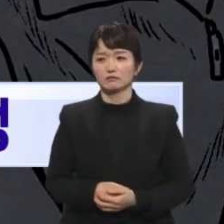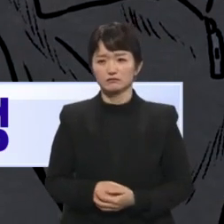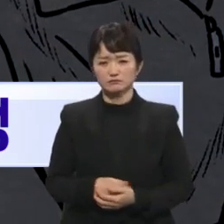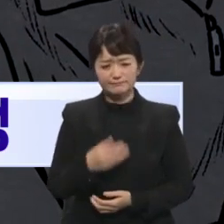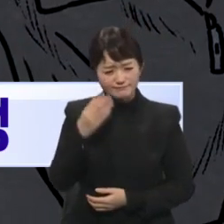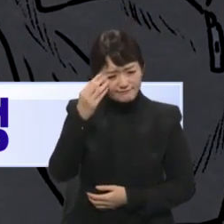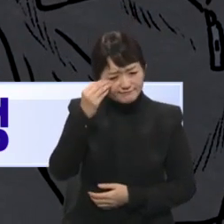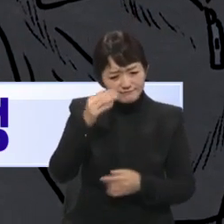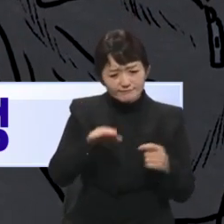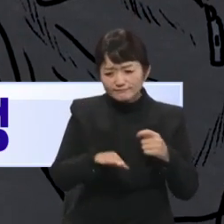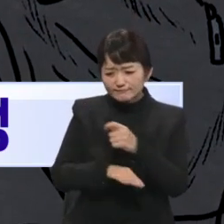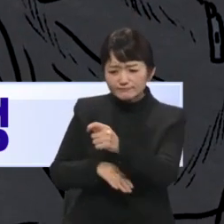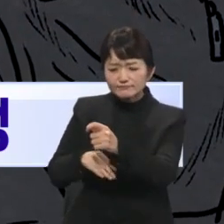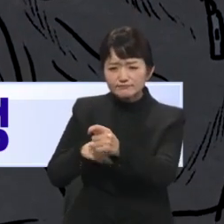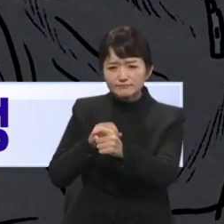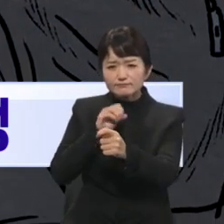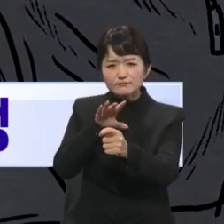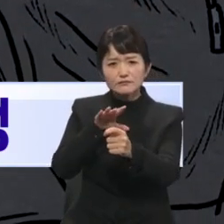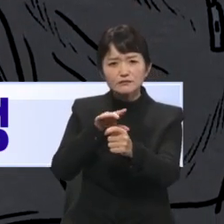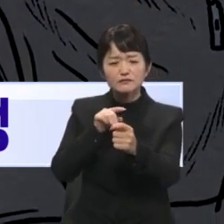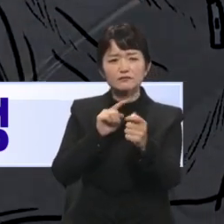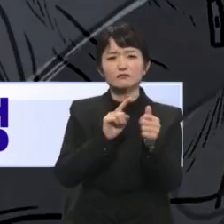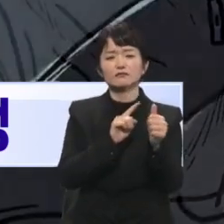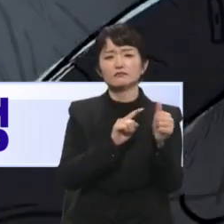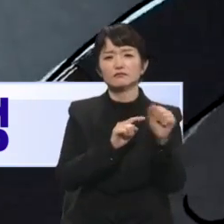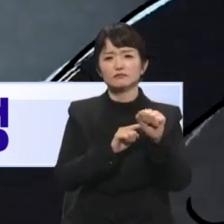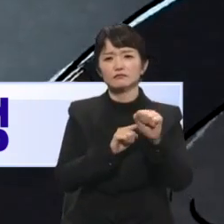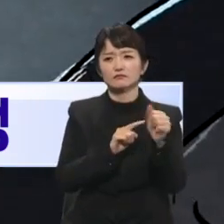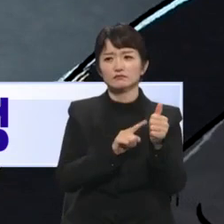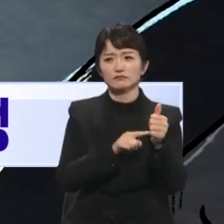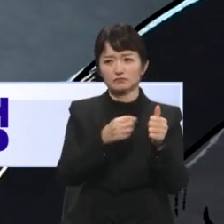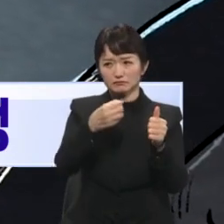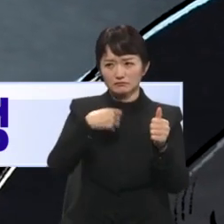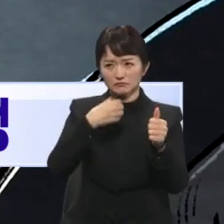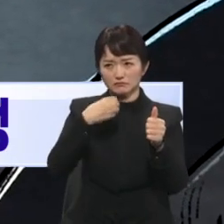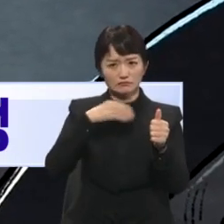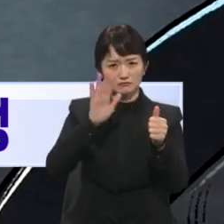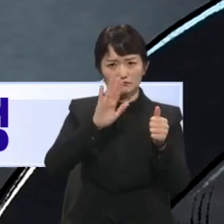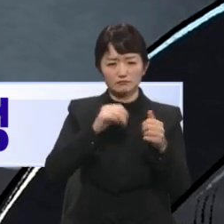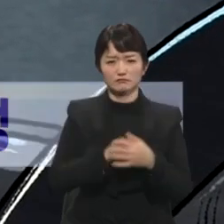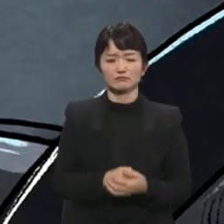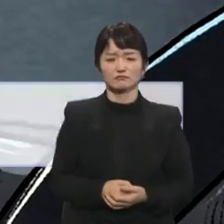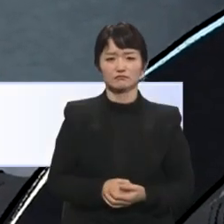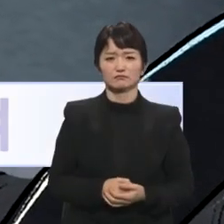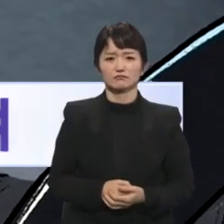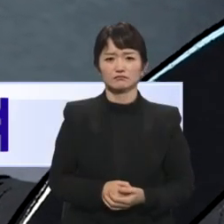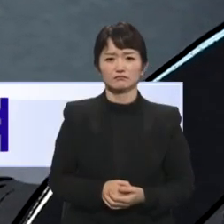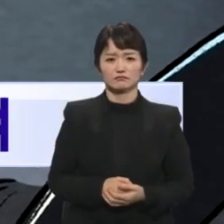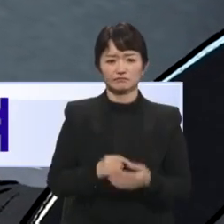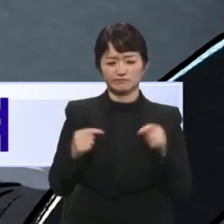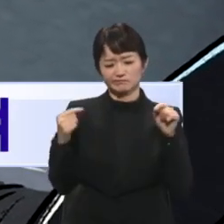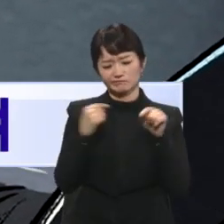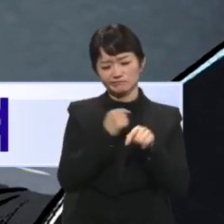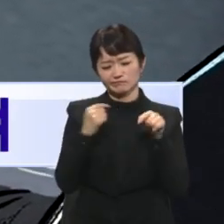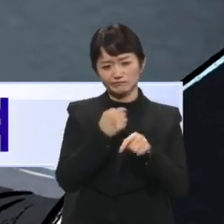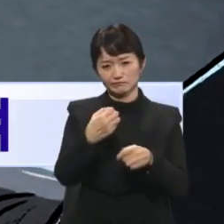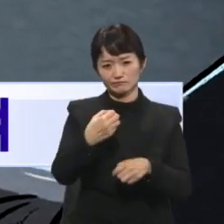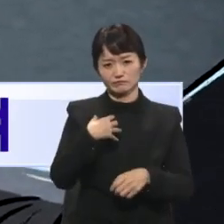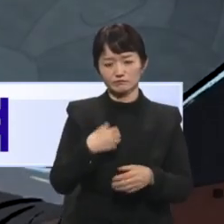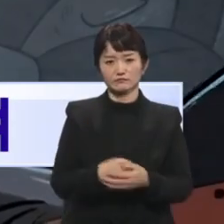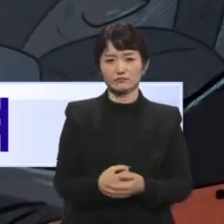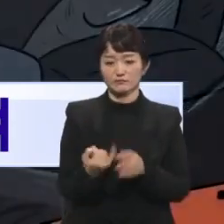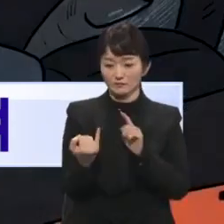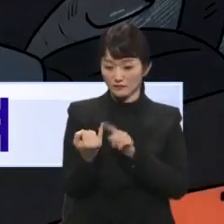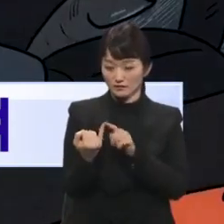가냐고 하는데도 묵묵히 뭐 답변도 제대로 안 해주고 엉뚱은 이야기를 하니까 아 이게 납치된